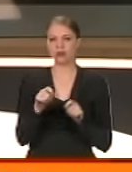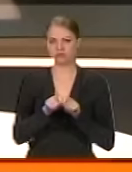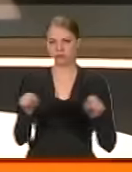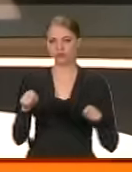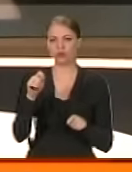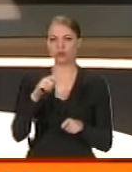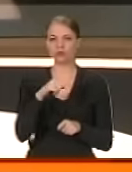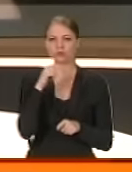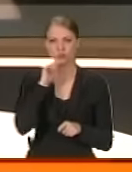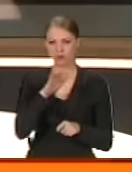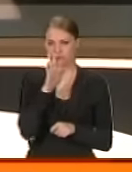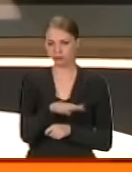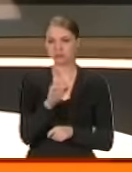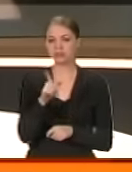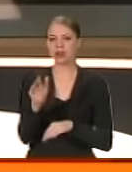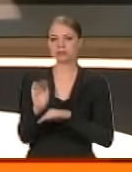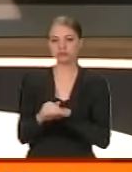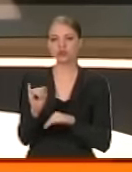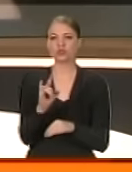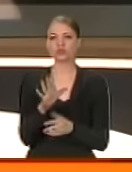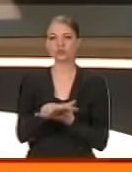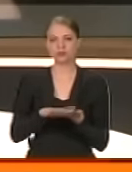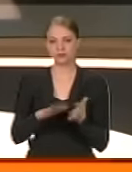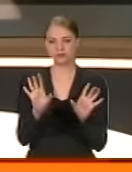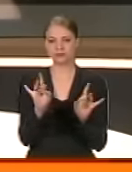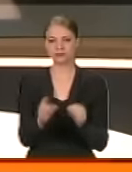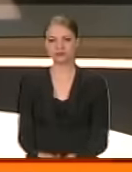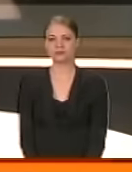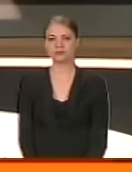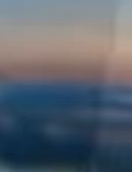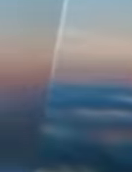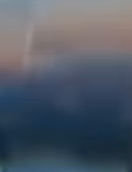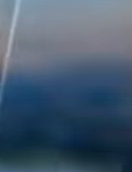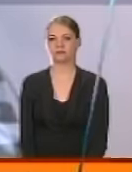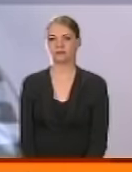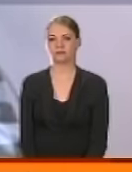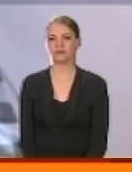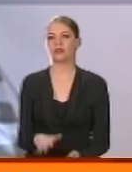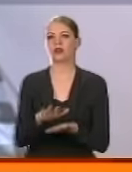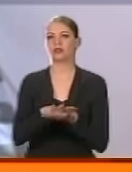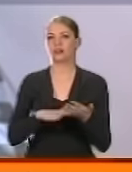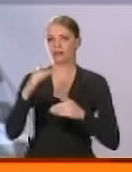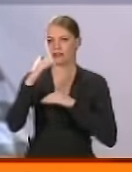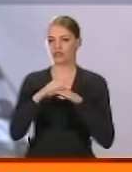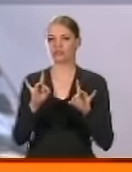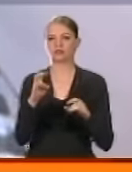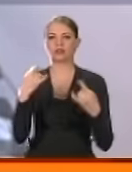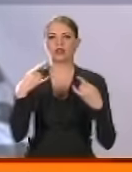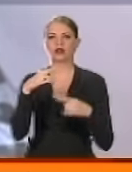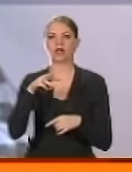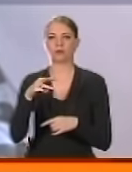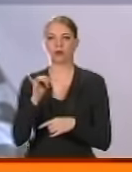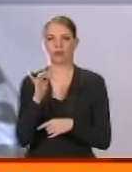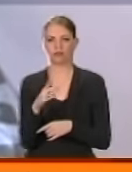відвертою українофобкою. Як її викрили і що з неї буде? Ірина Зійка далі. Триває вечірній ефір на телеканалі